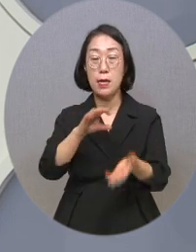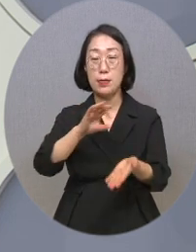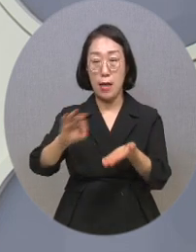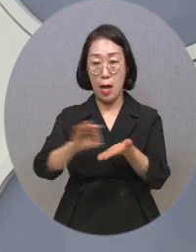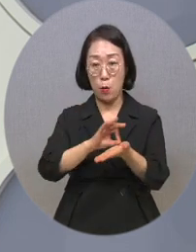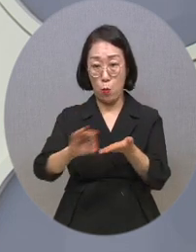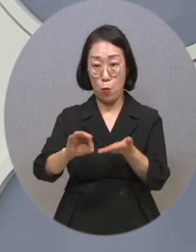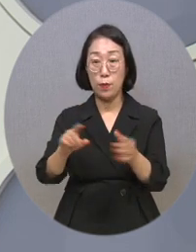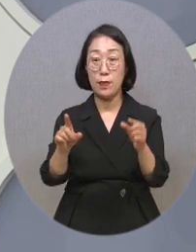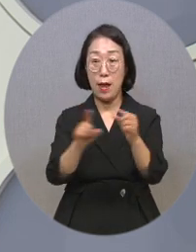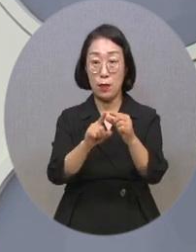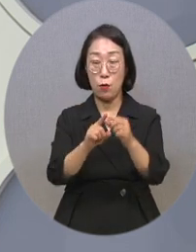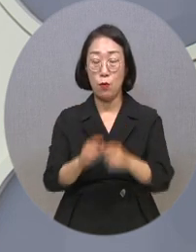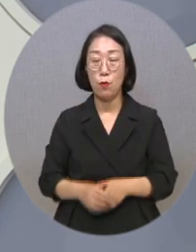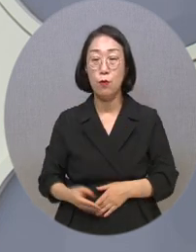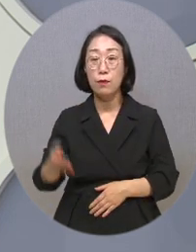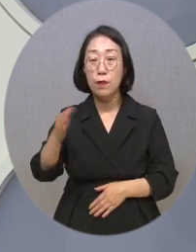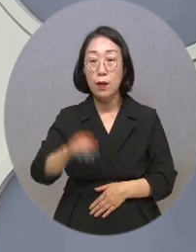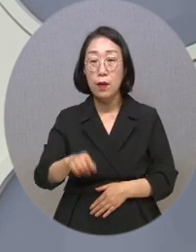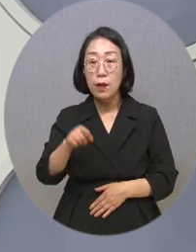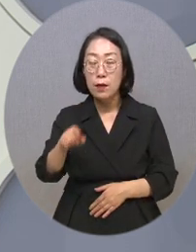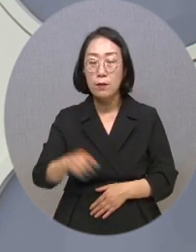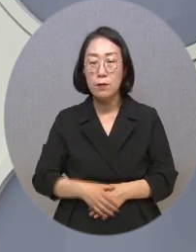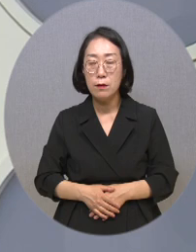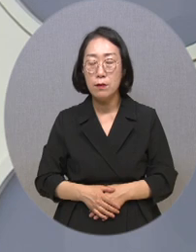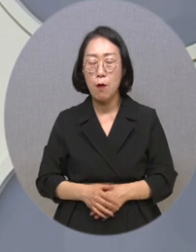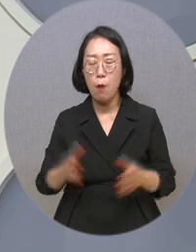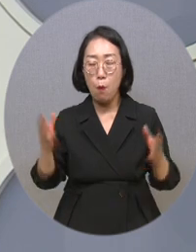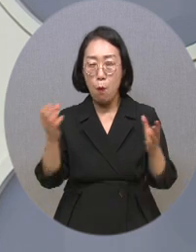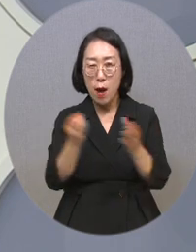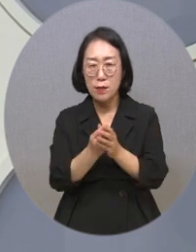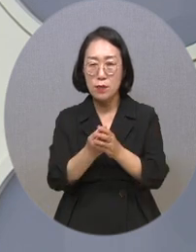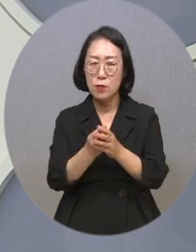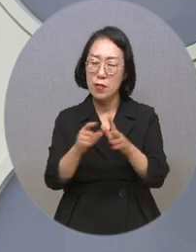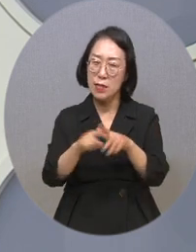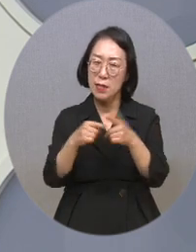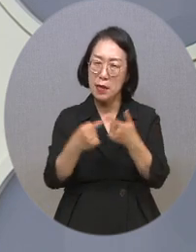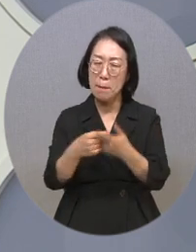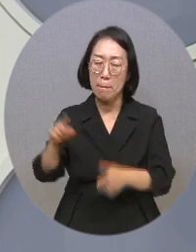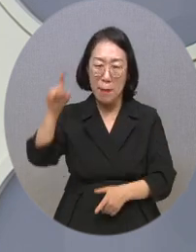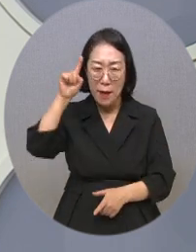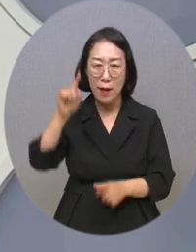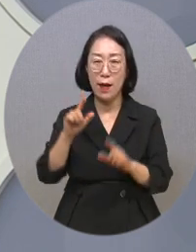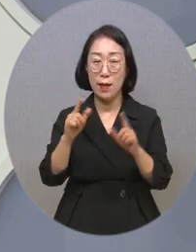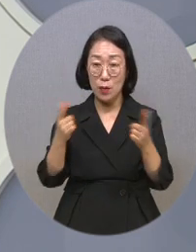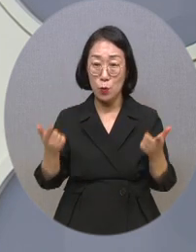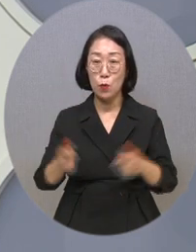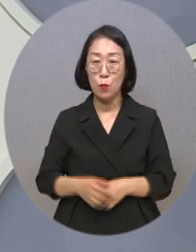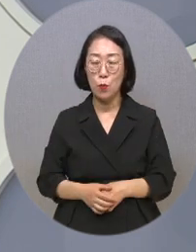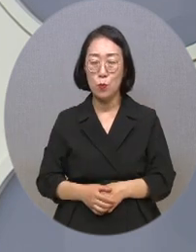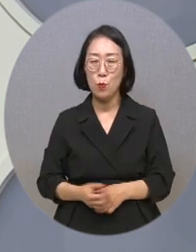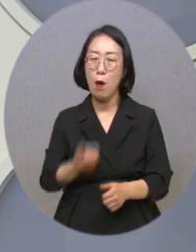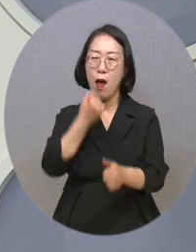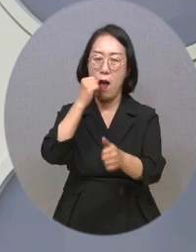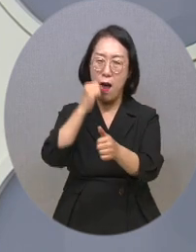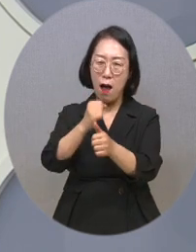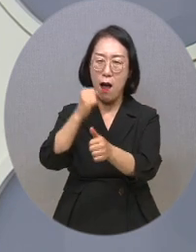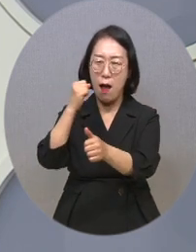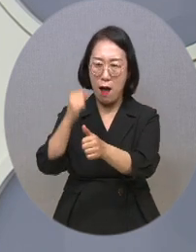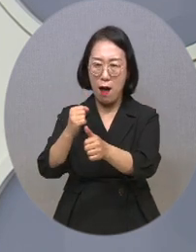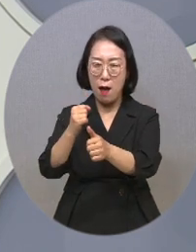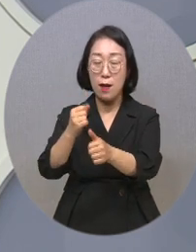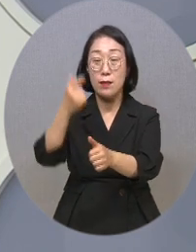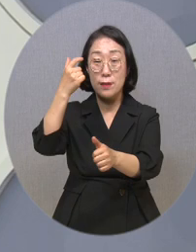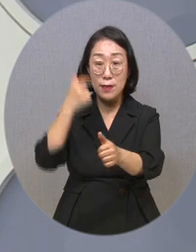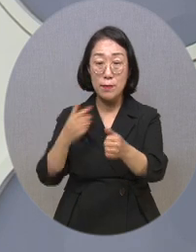용어 자체는 그 완전히 납득할 수 있는 용어는 아니고 그 좀 말씀드린 대로 낙인 효과가 있어서